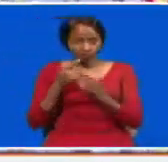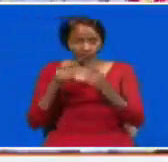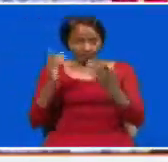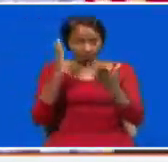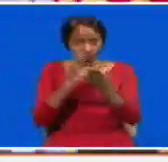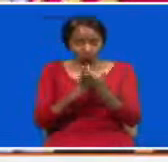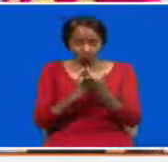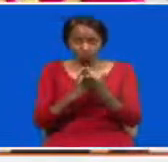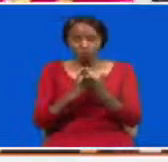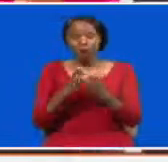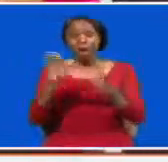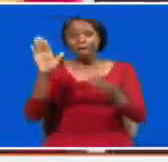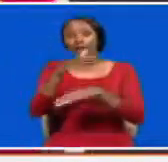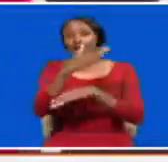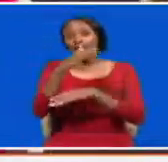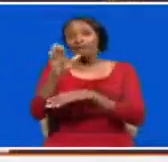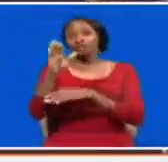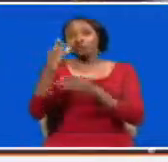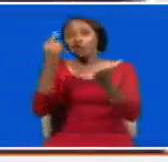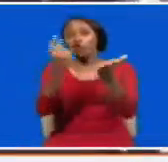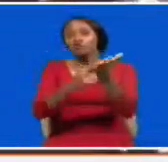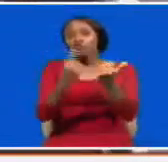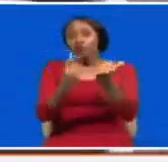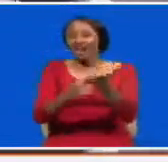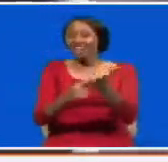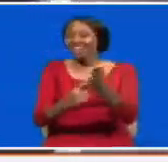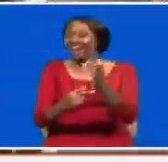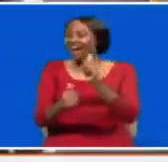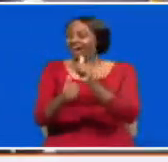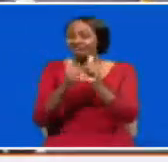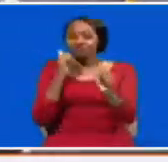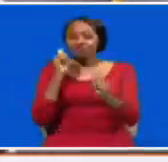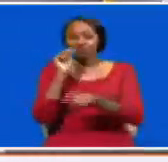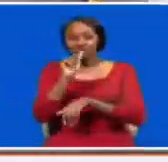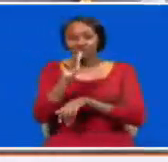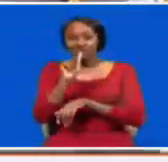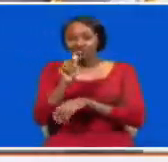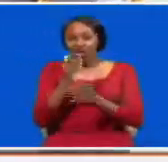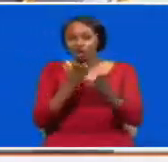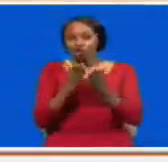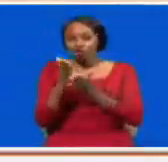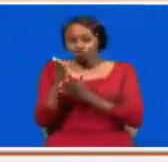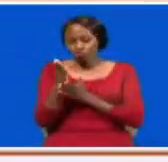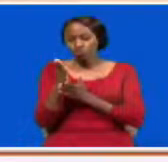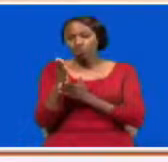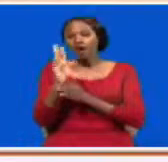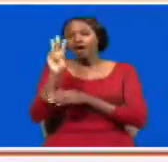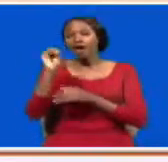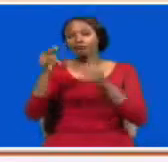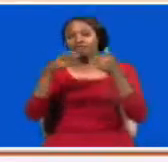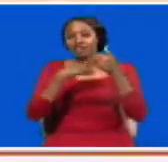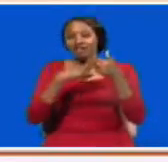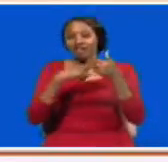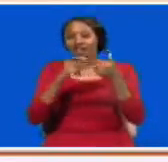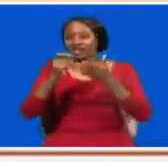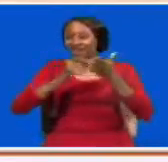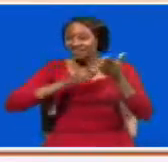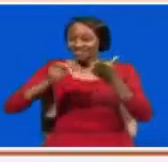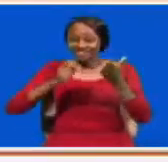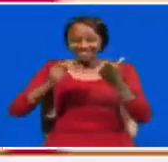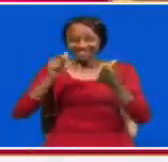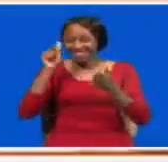Uganda limepitisha mswada dhidi ya LGBTQ ambalo umewasilishwa kwa Rais Yoweri Museveni ili autie saini uwe